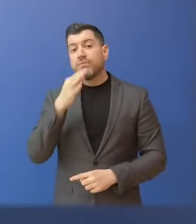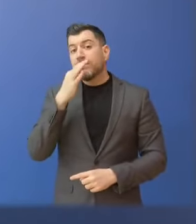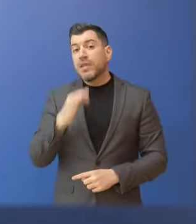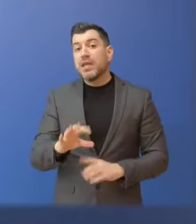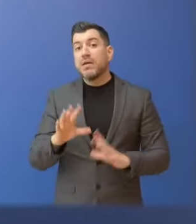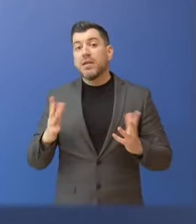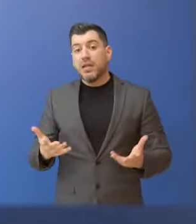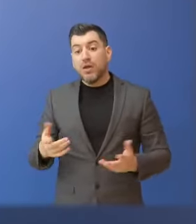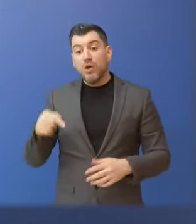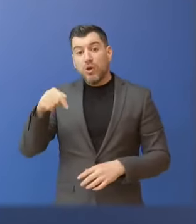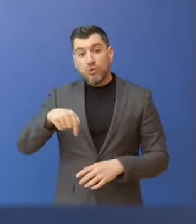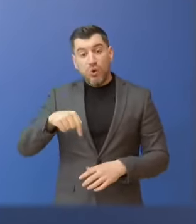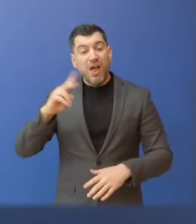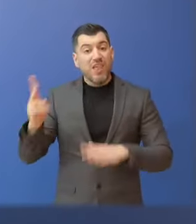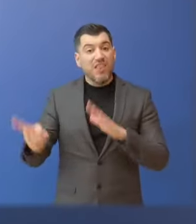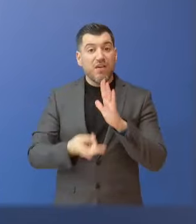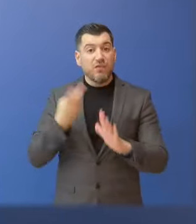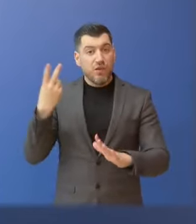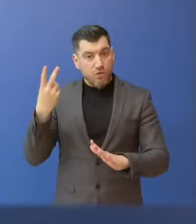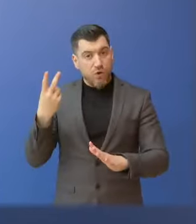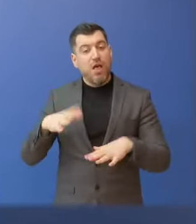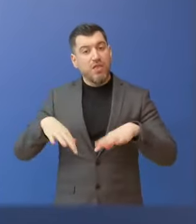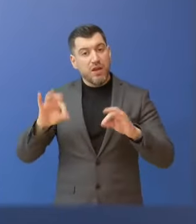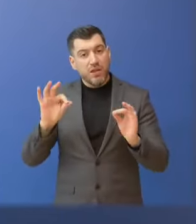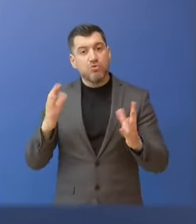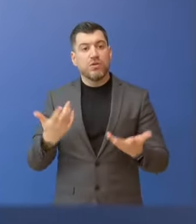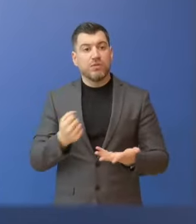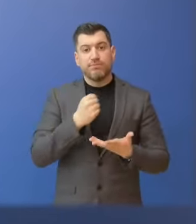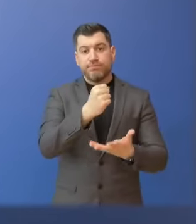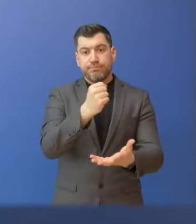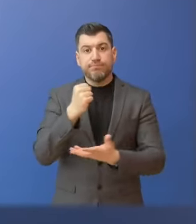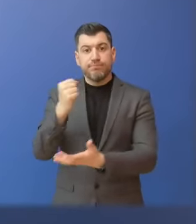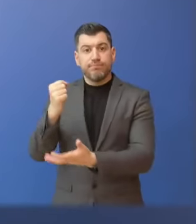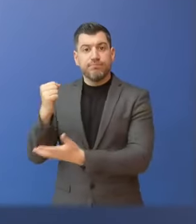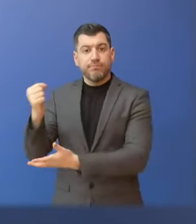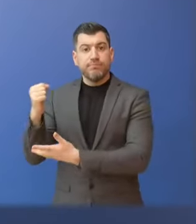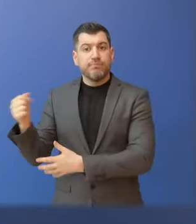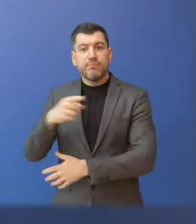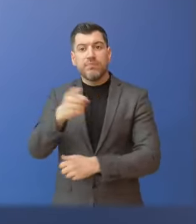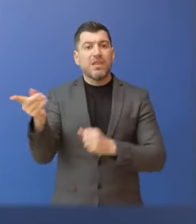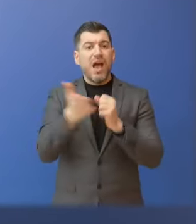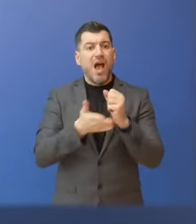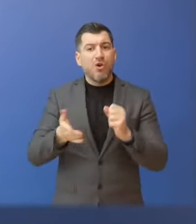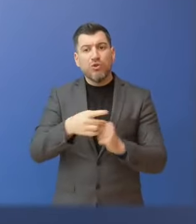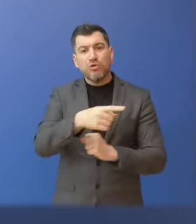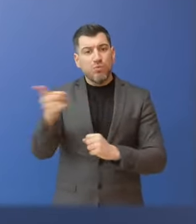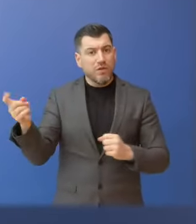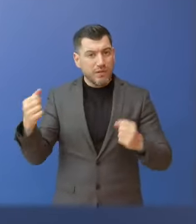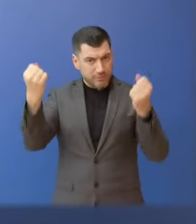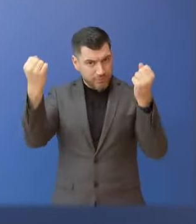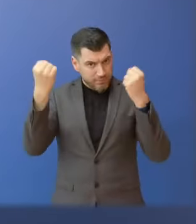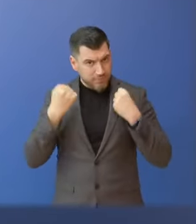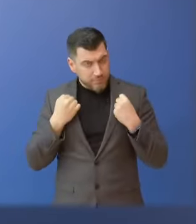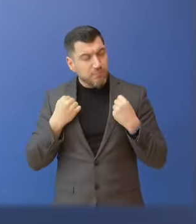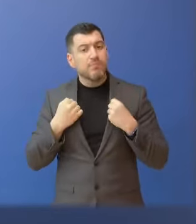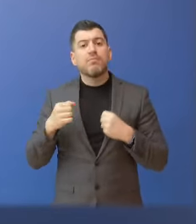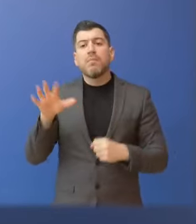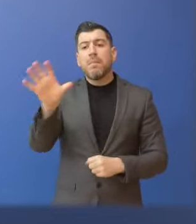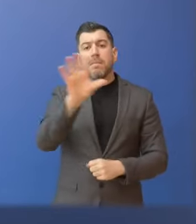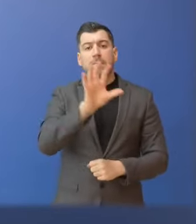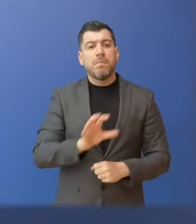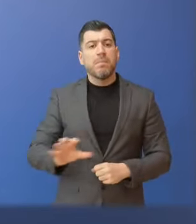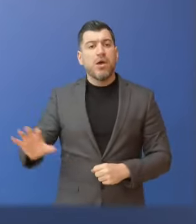πρώτου ξεκινάει και δεύτερος κύκλος πρώτης αρωγής προς τις αγροτικές εκμεταλλεύσεις και τις κτηνοτροφικές μονάδες για τις περιοχές που